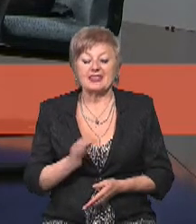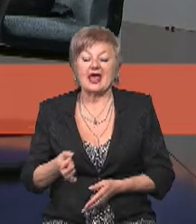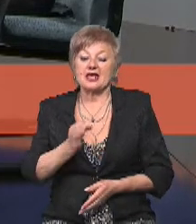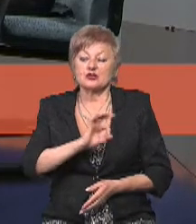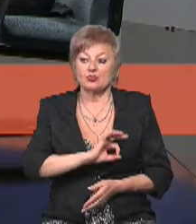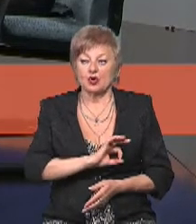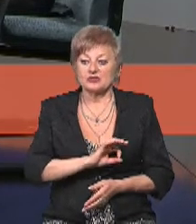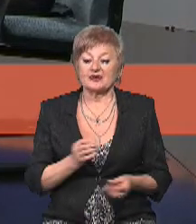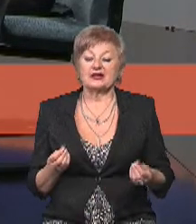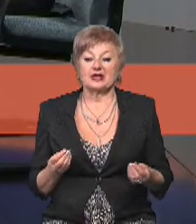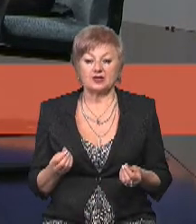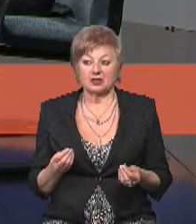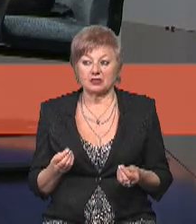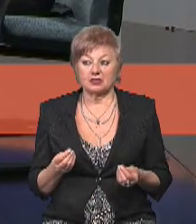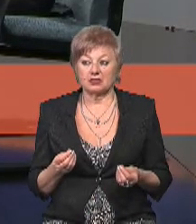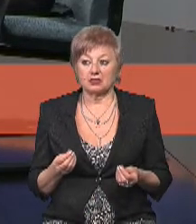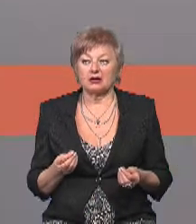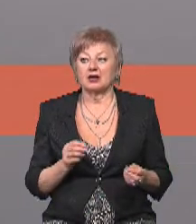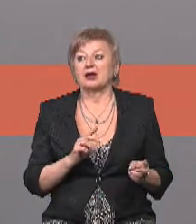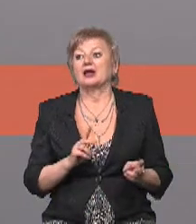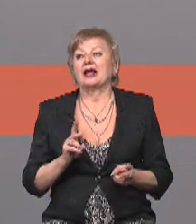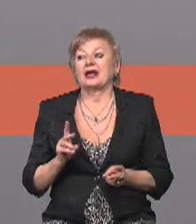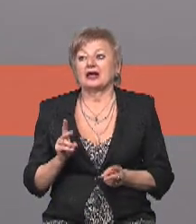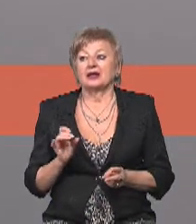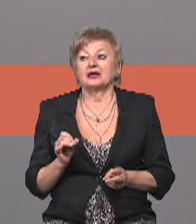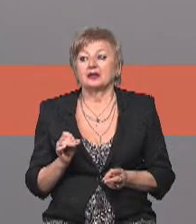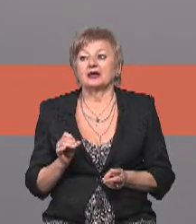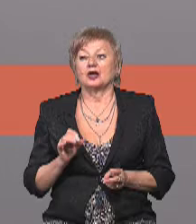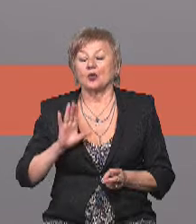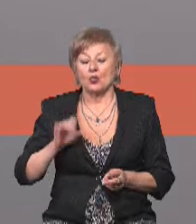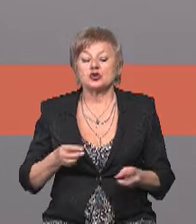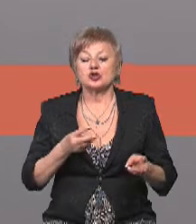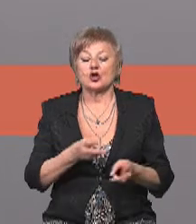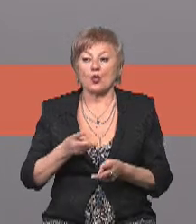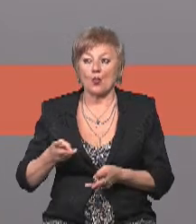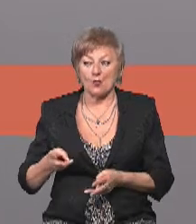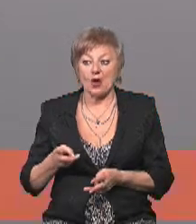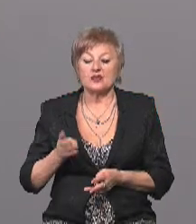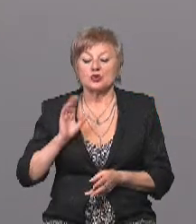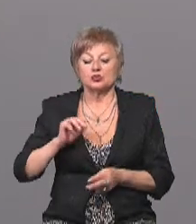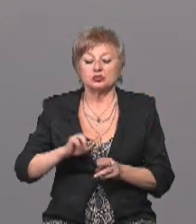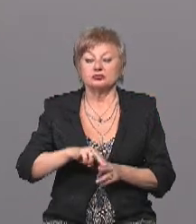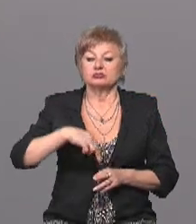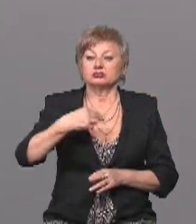невикористані кошти, які в кінці опалювального періоду їм будуть відшкодовані,